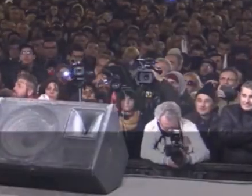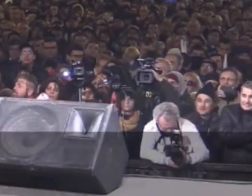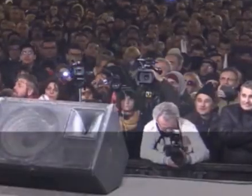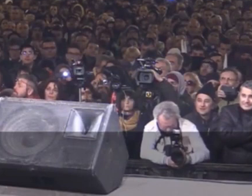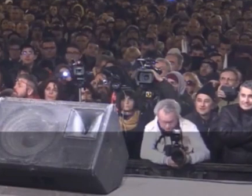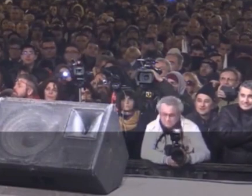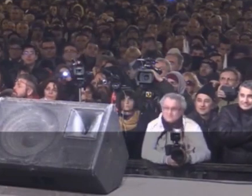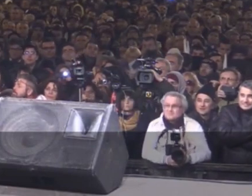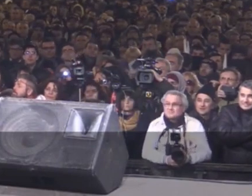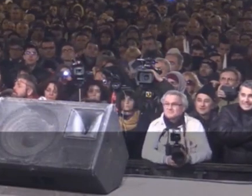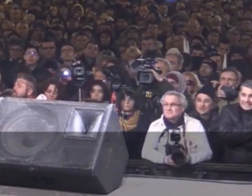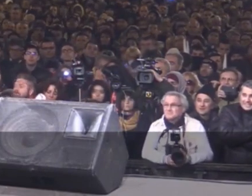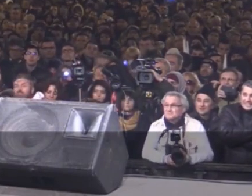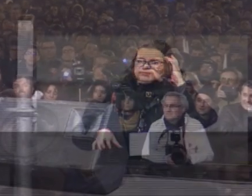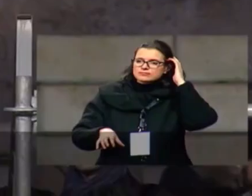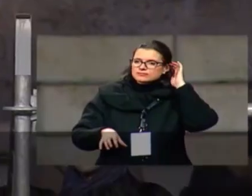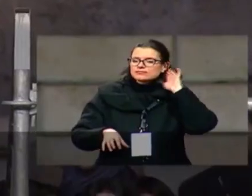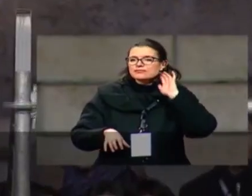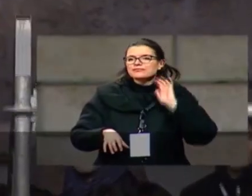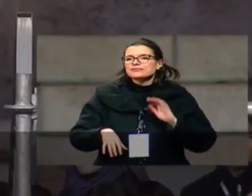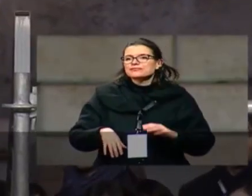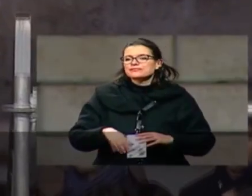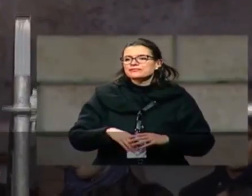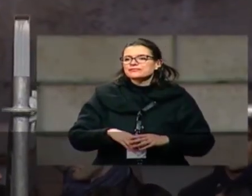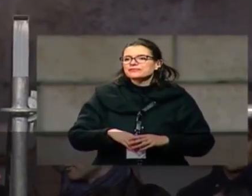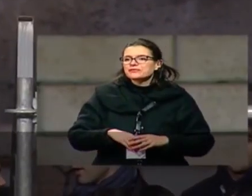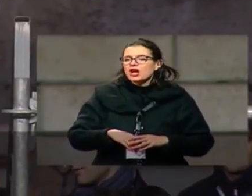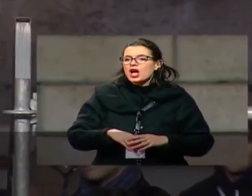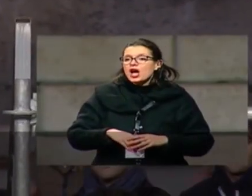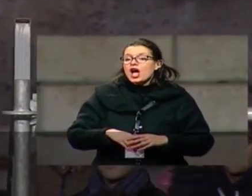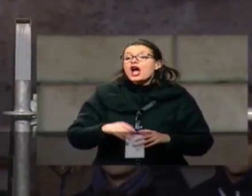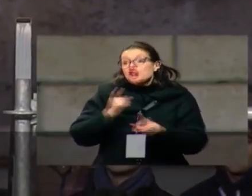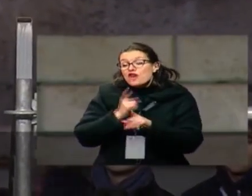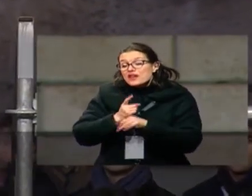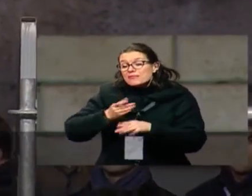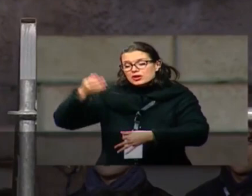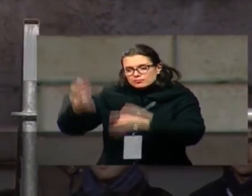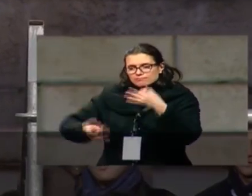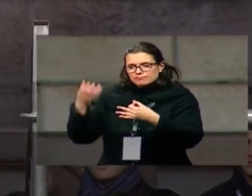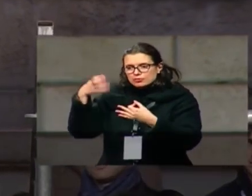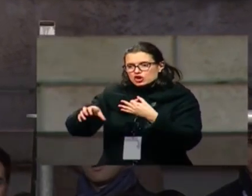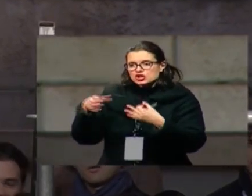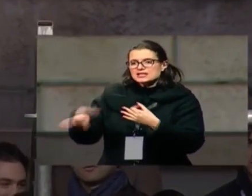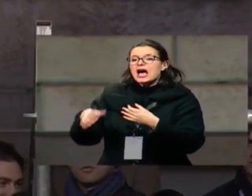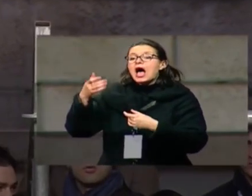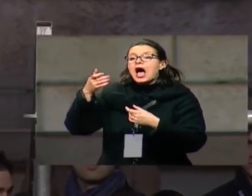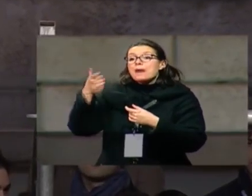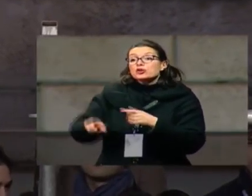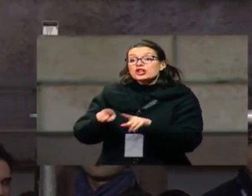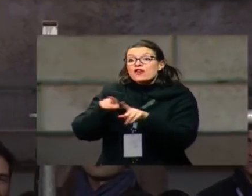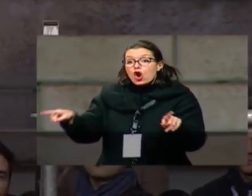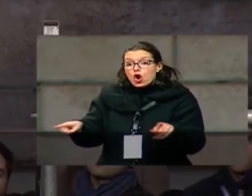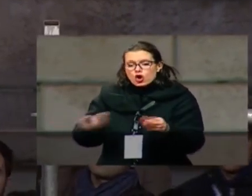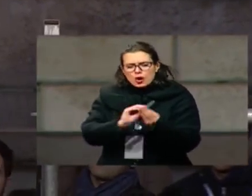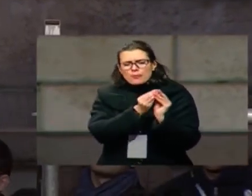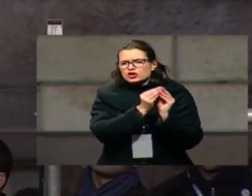come dicono dei luminari processati perché hanno modificato i trattati tutti i trattati con